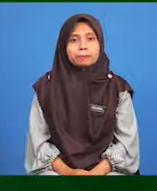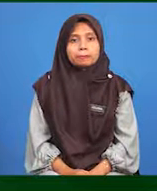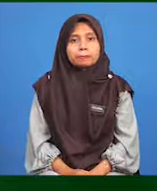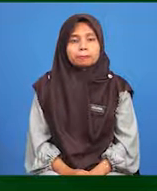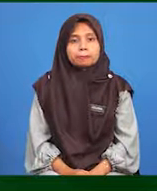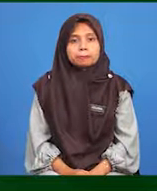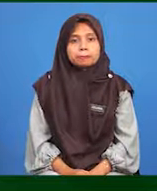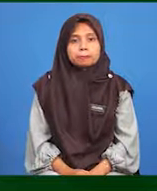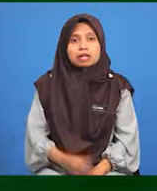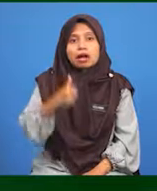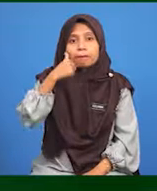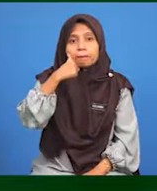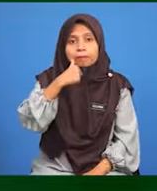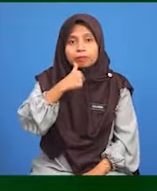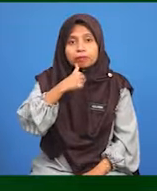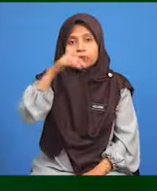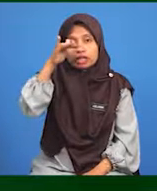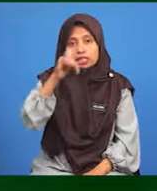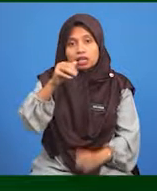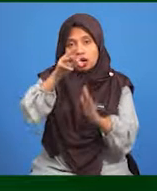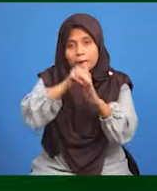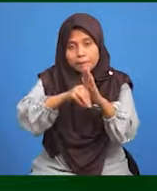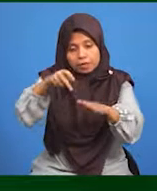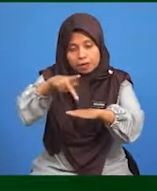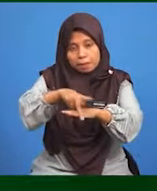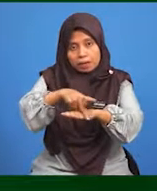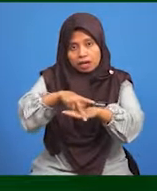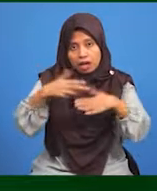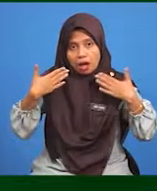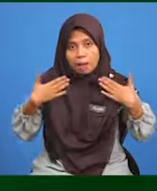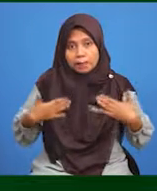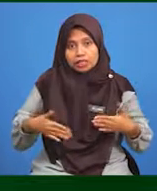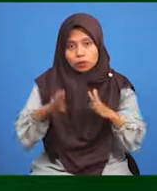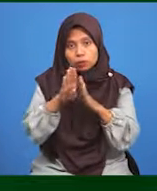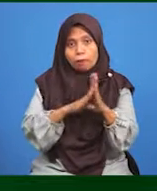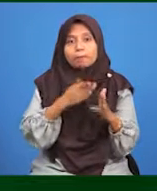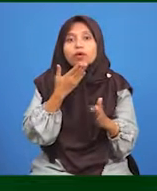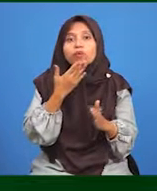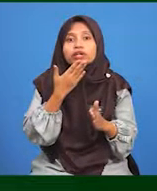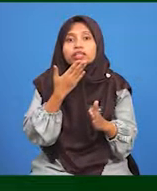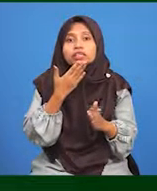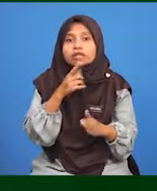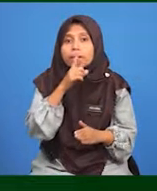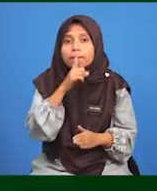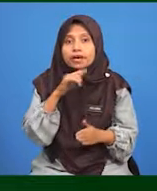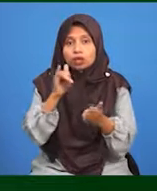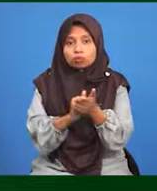Hai perempuan yang memakai baju berwarna merah itu siapa